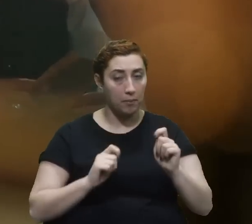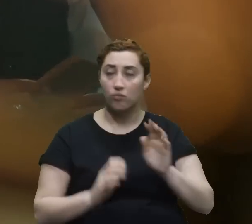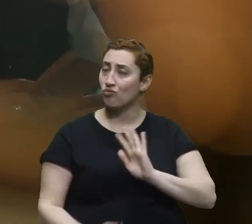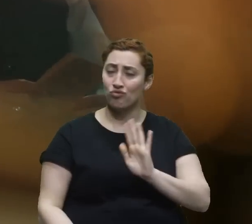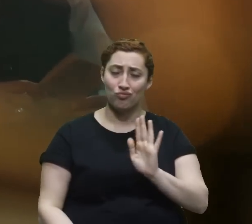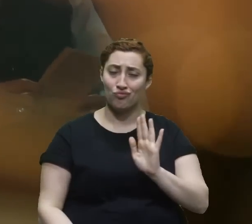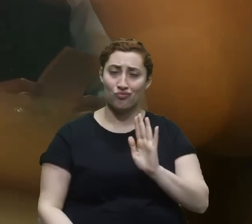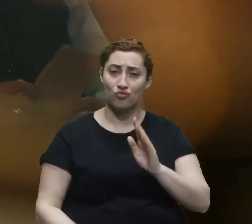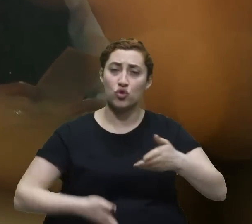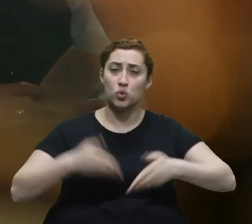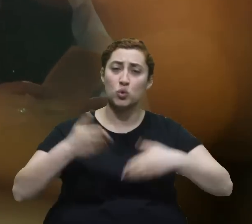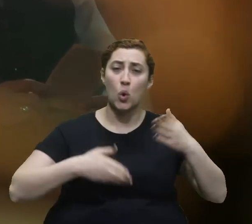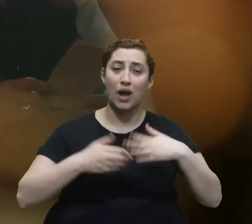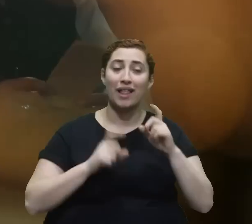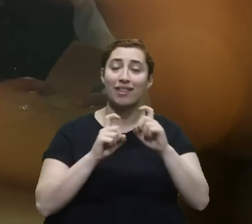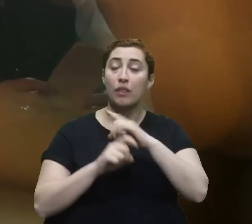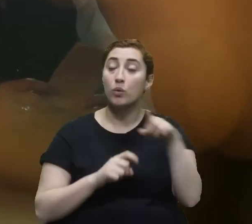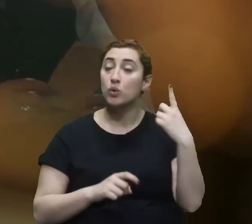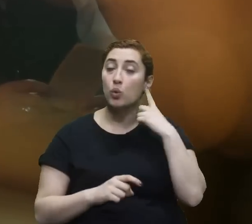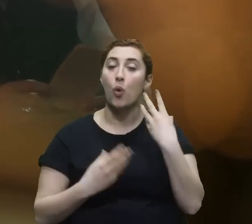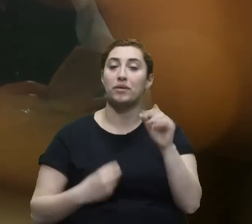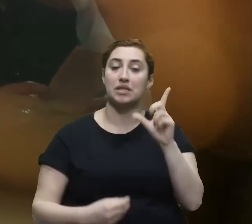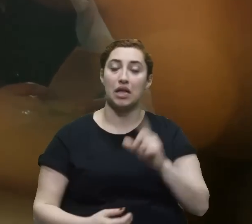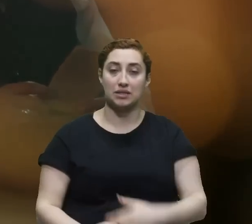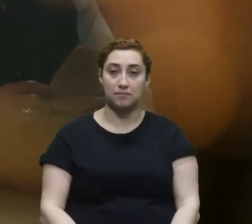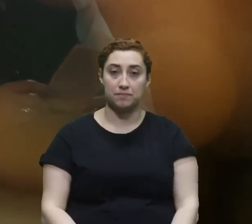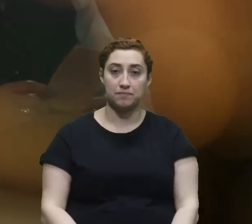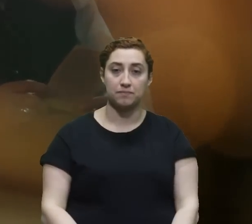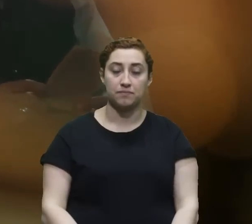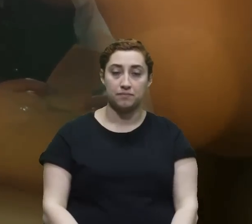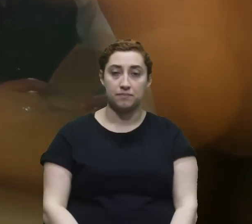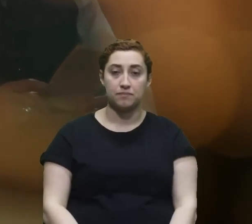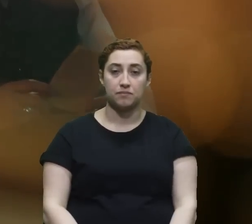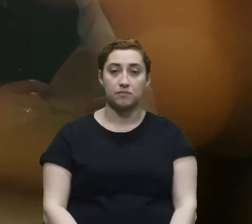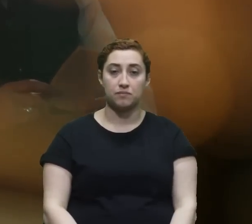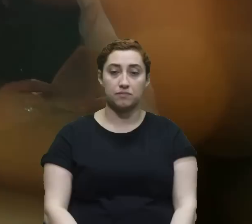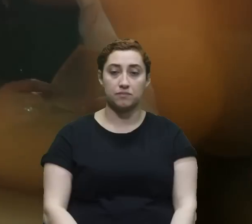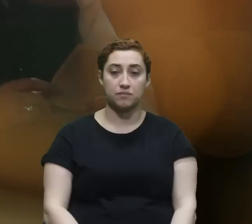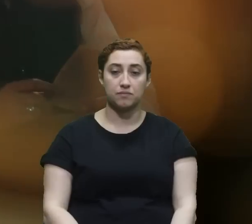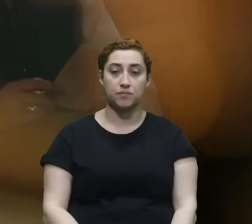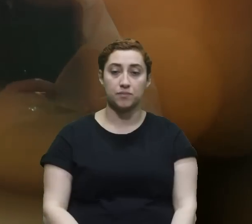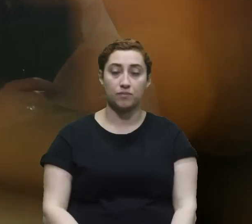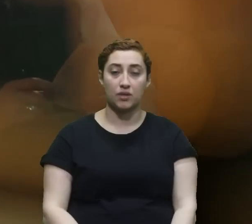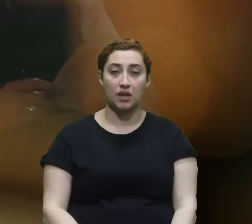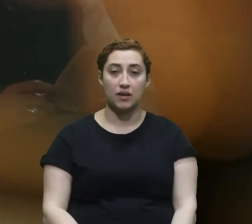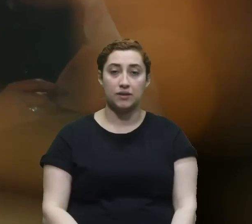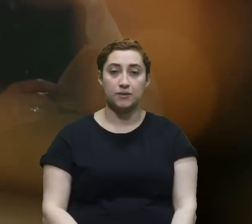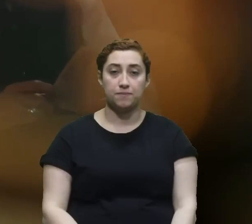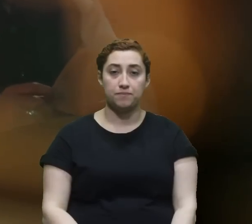Hayır. Sokağın fısıltısından öğrensinler. Ali ve Mustafa'nın siyah beyaz fotoğraflarını tutuyor.